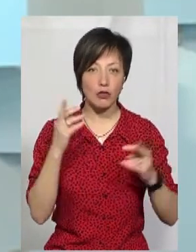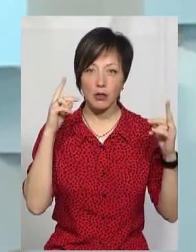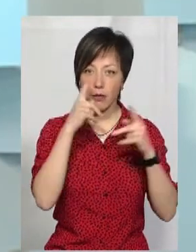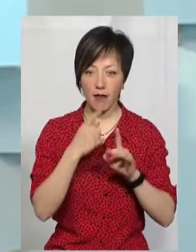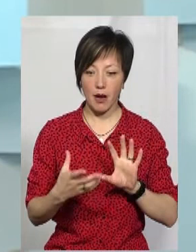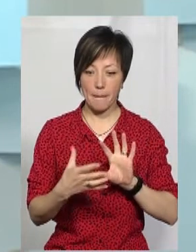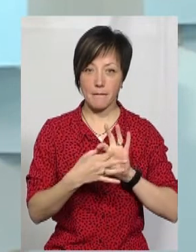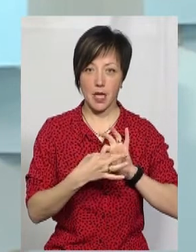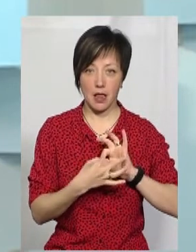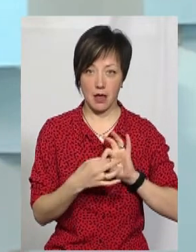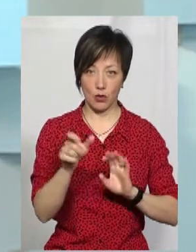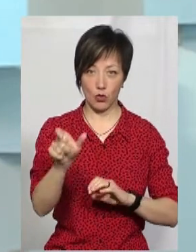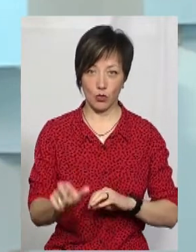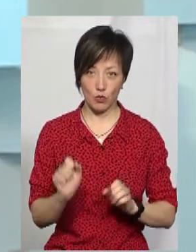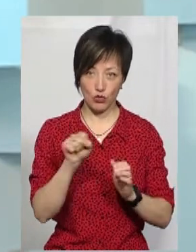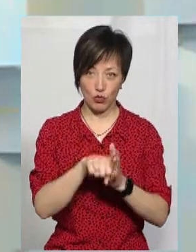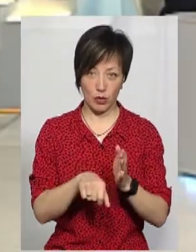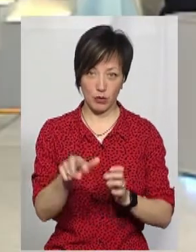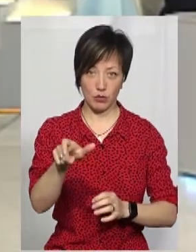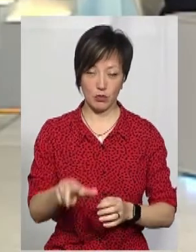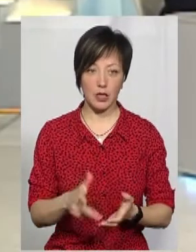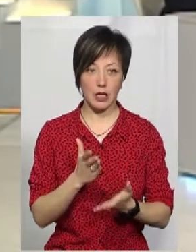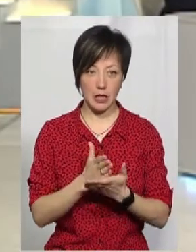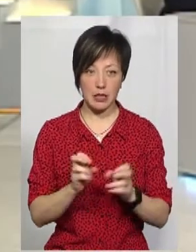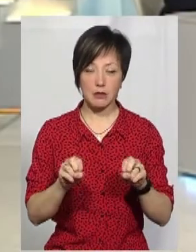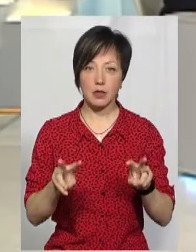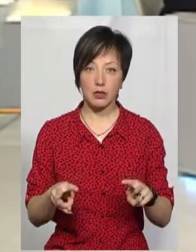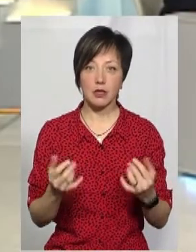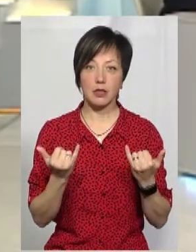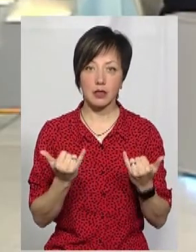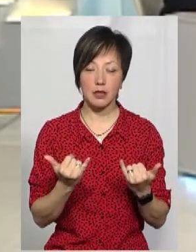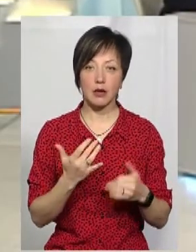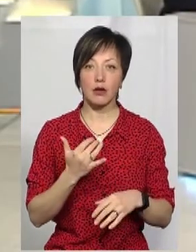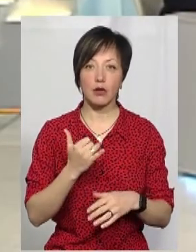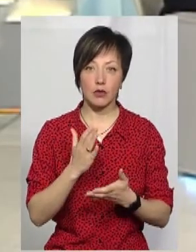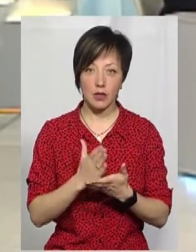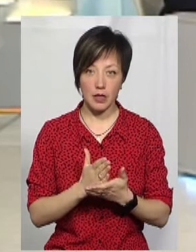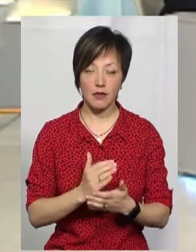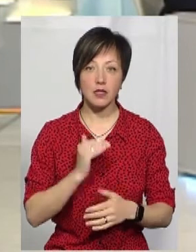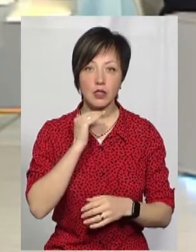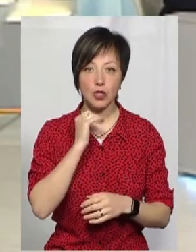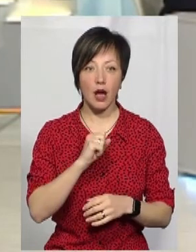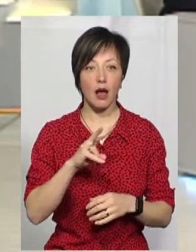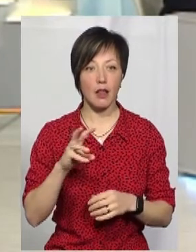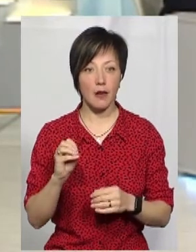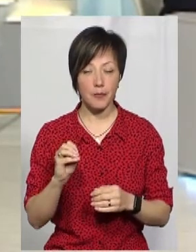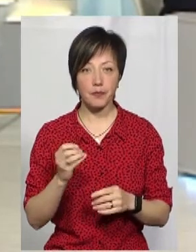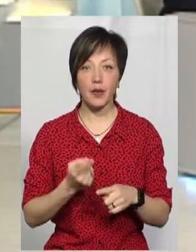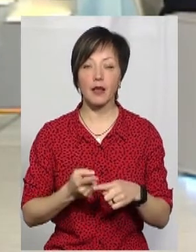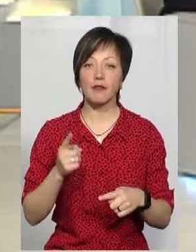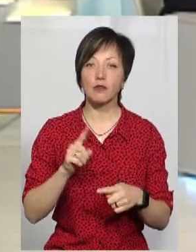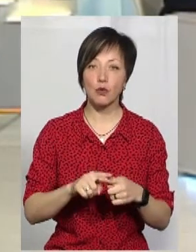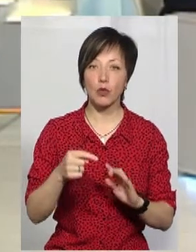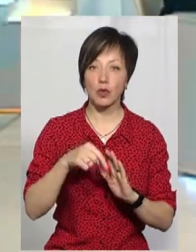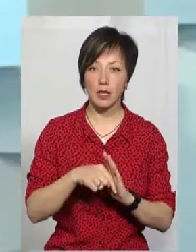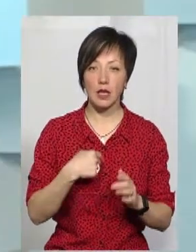його під'єднати до ШВЛ-апарату. Є в нас такі спеціалісти? Спеціалісти на сьогодні, на ту кількість, які в нас є, звичайно, вистачає, але і в цьому